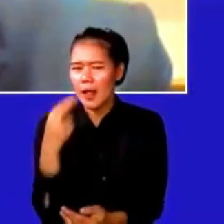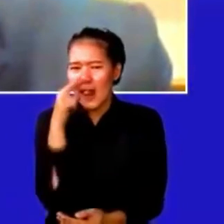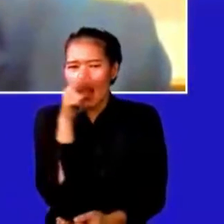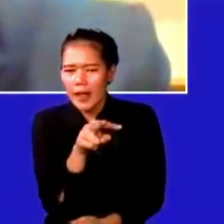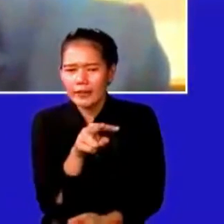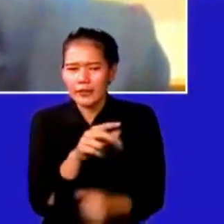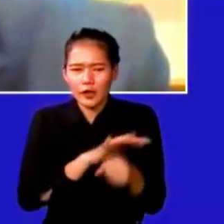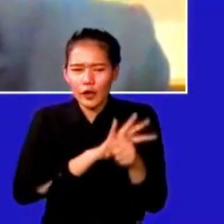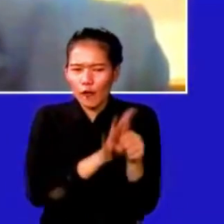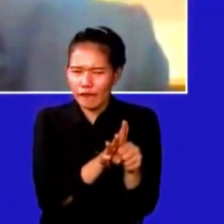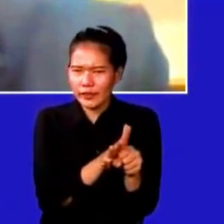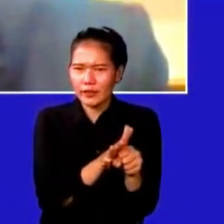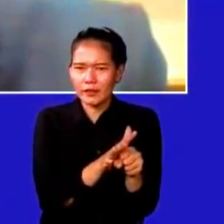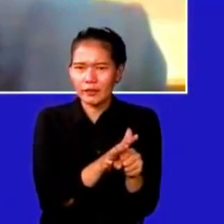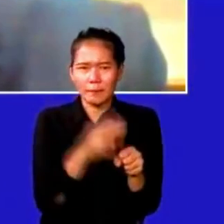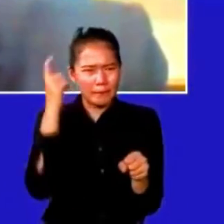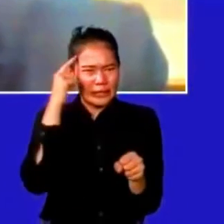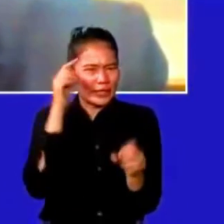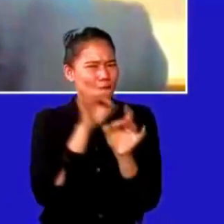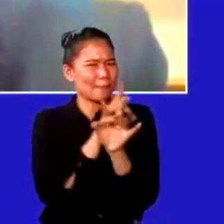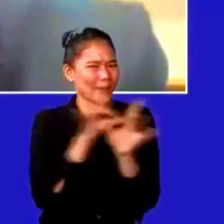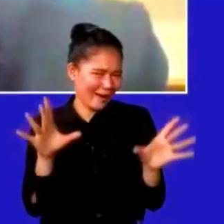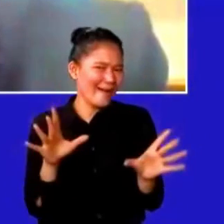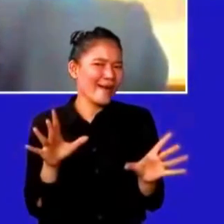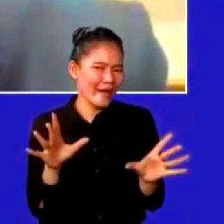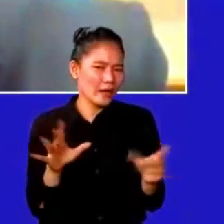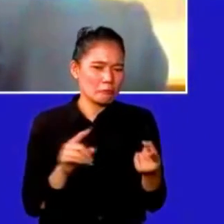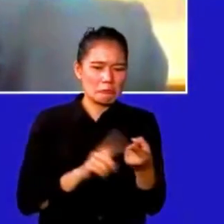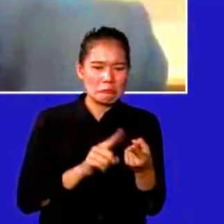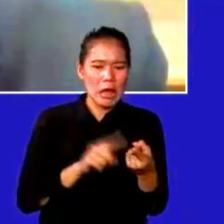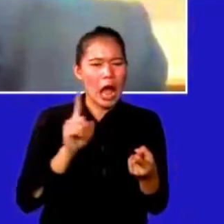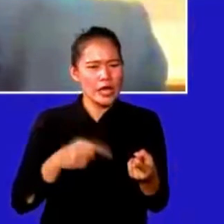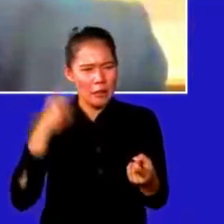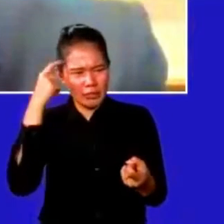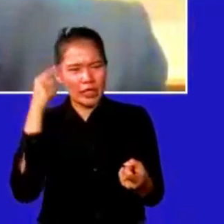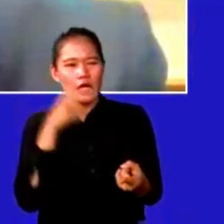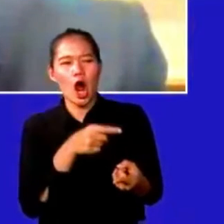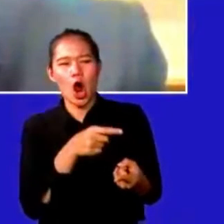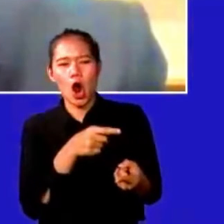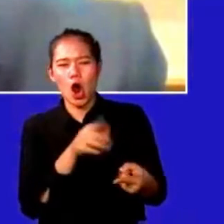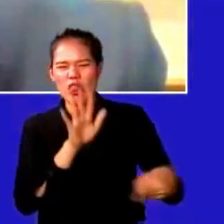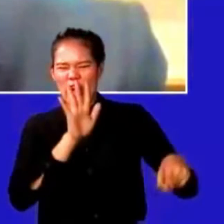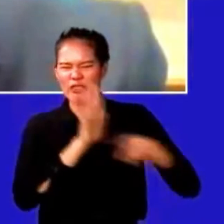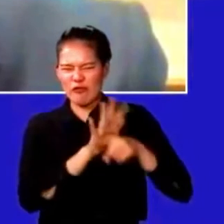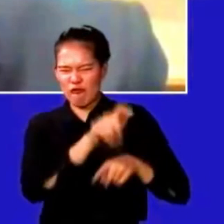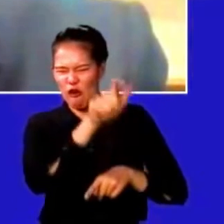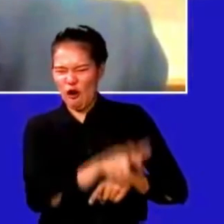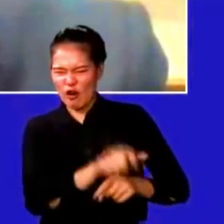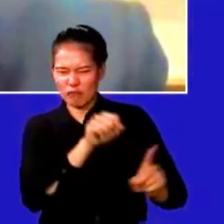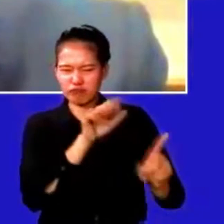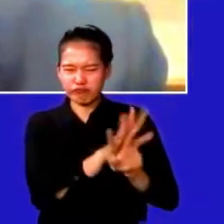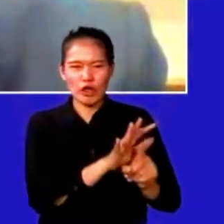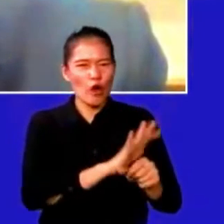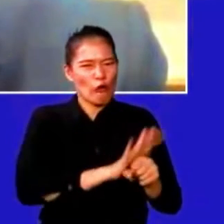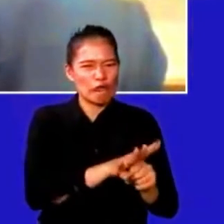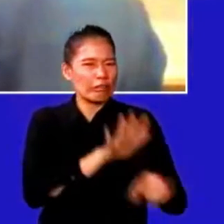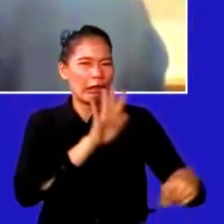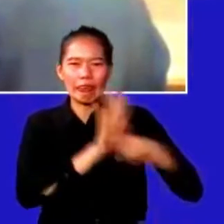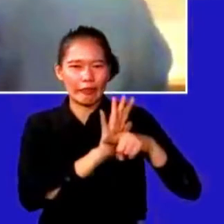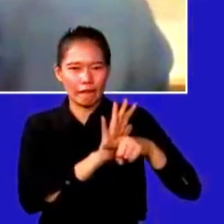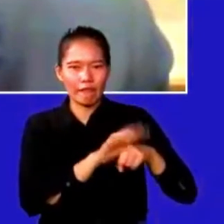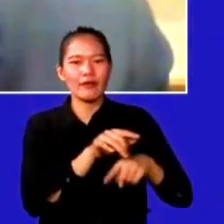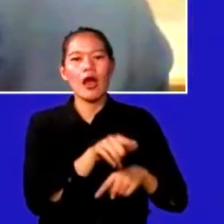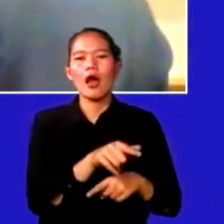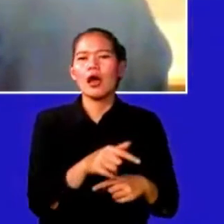coffee 19 ini dengan berbeda ya dokter ya Ada juga yang menganggap dengan stigma negatif nah seharusnya Bagaimana masyarakat